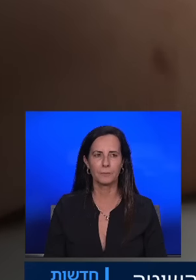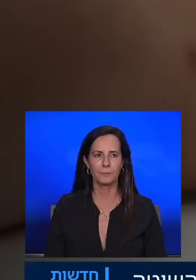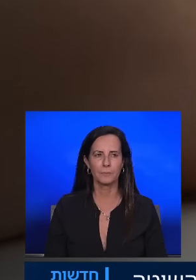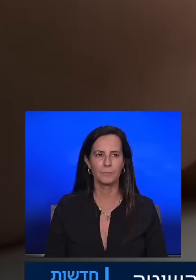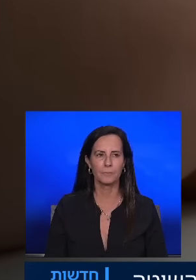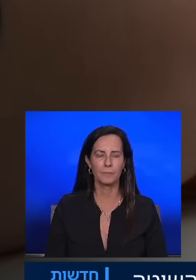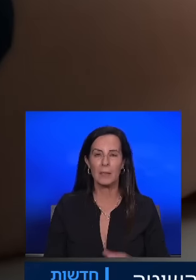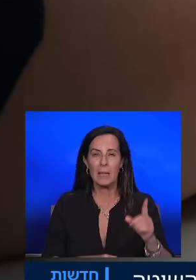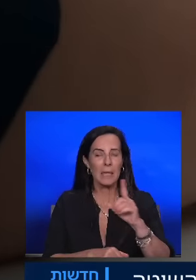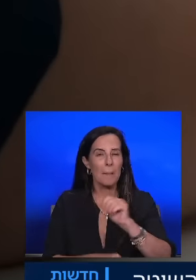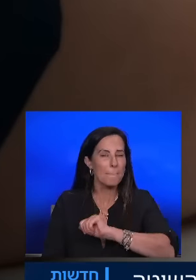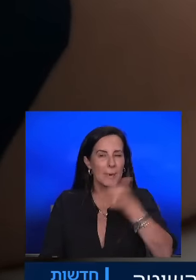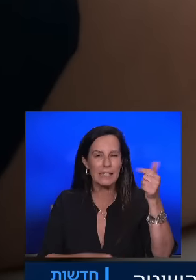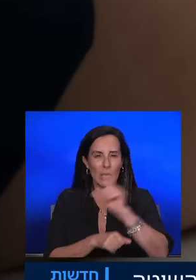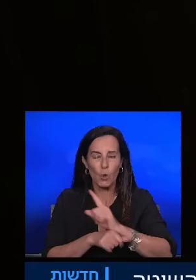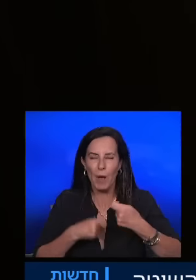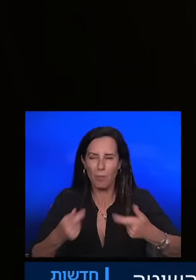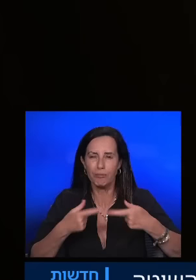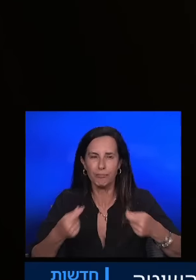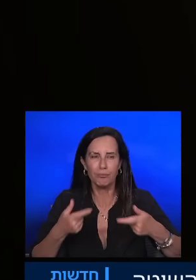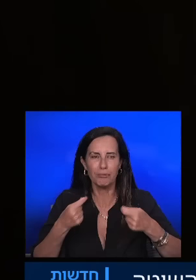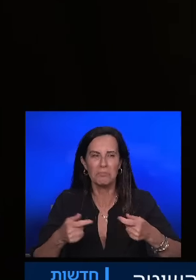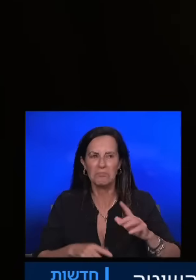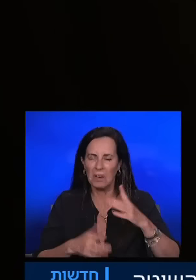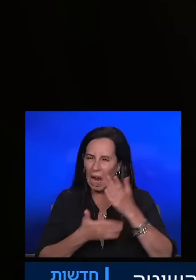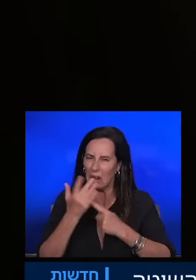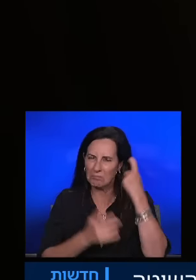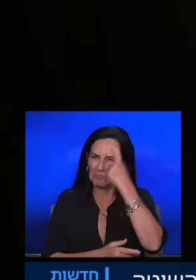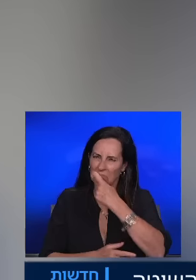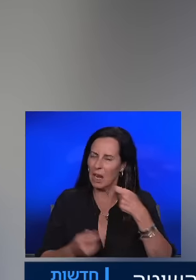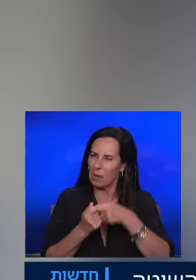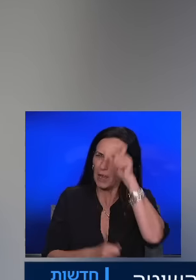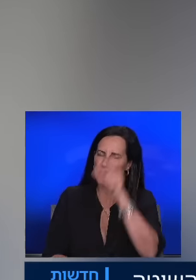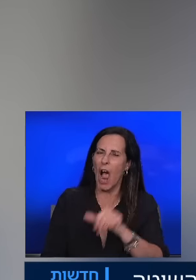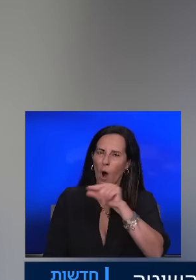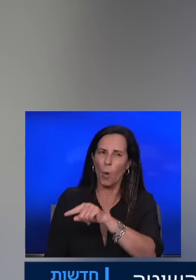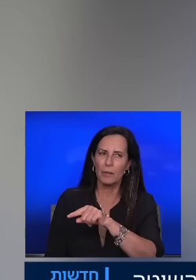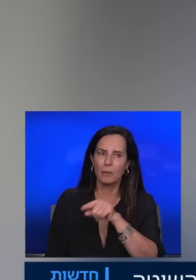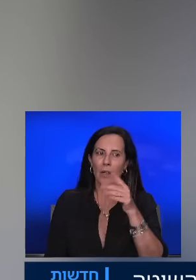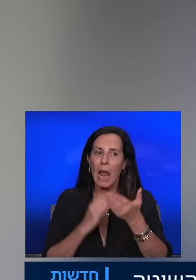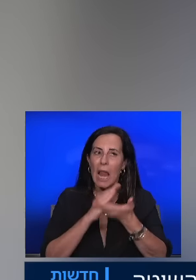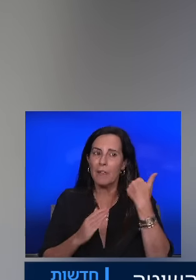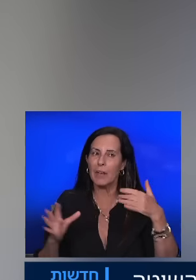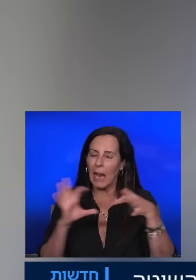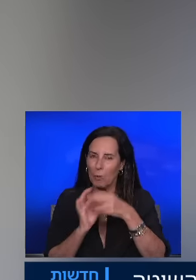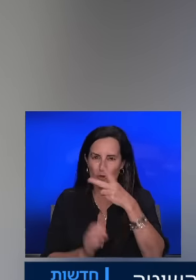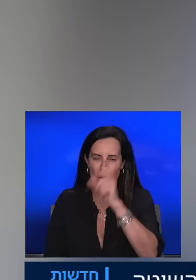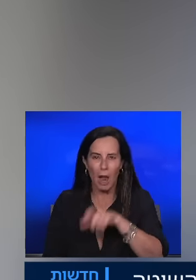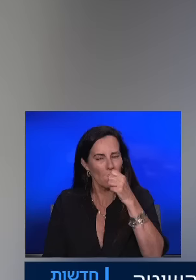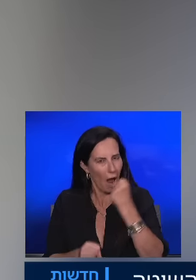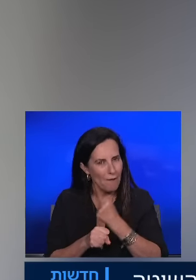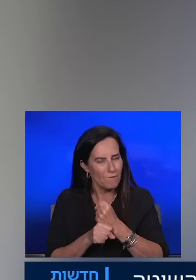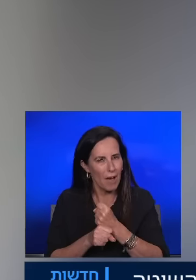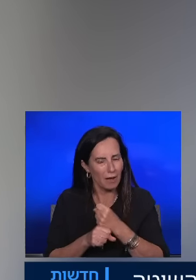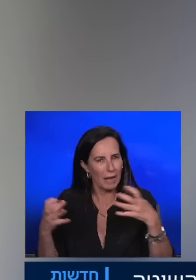בשיא תקופת המחירות של המוזה רבים מעלו תהיות על פעילותה ובעיקר לגבי אהרוני, שעוד לפני החיבור למישל ודניס עבד